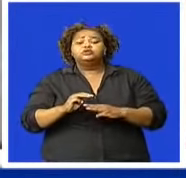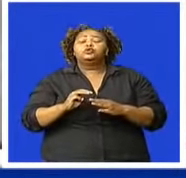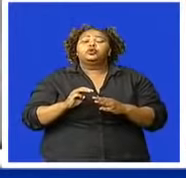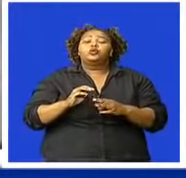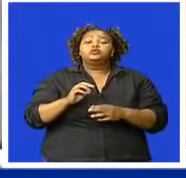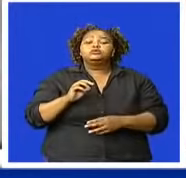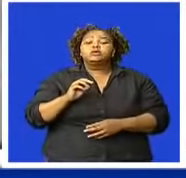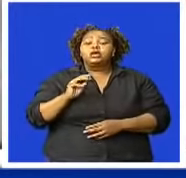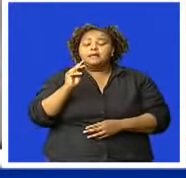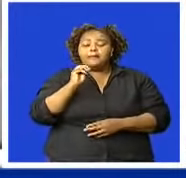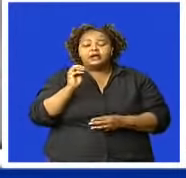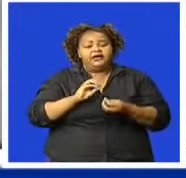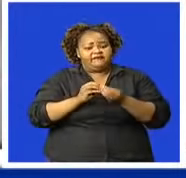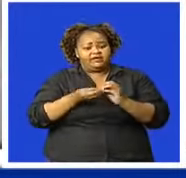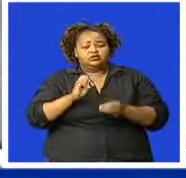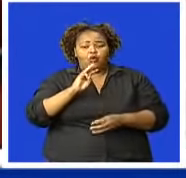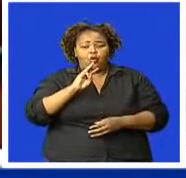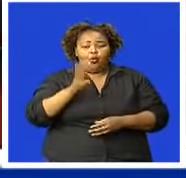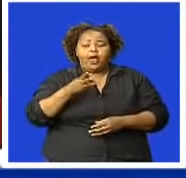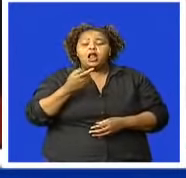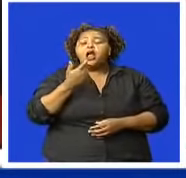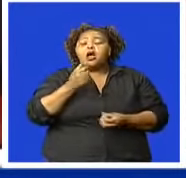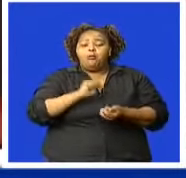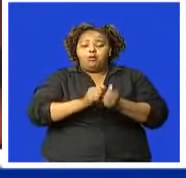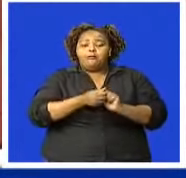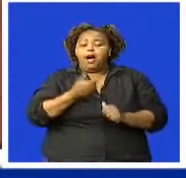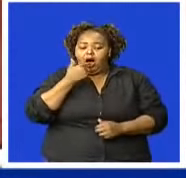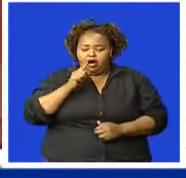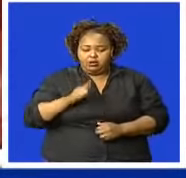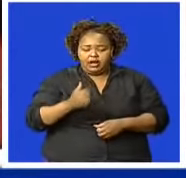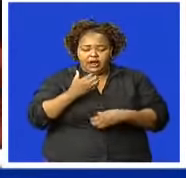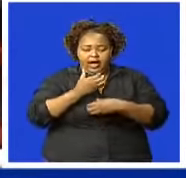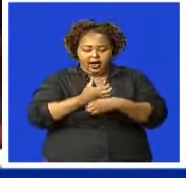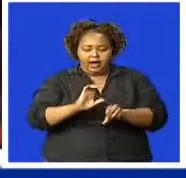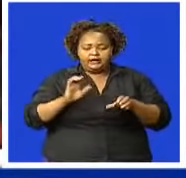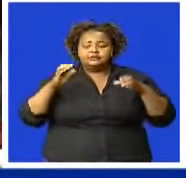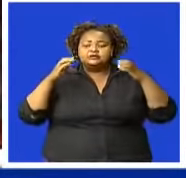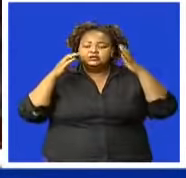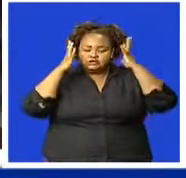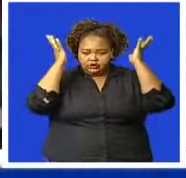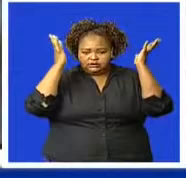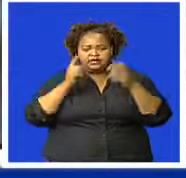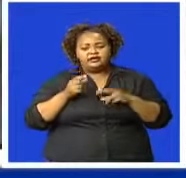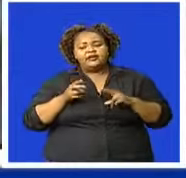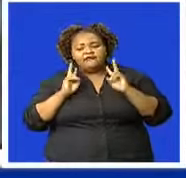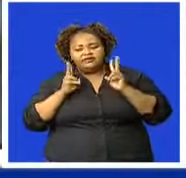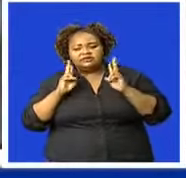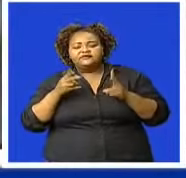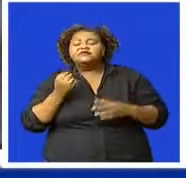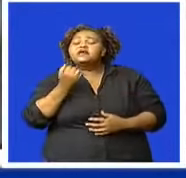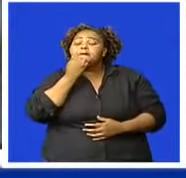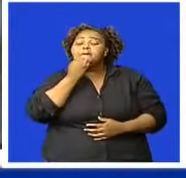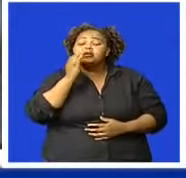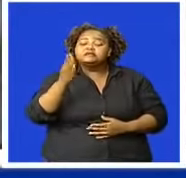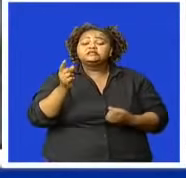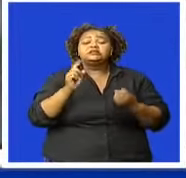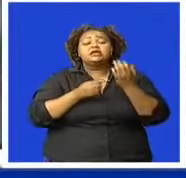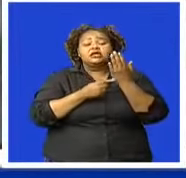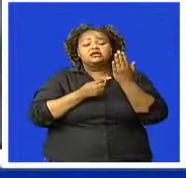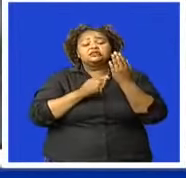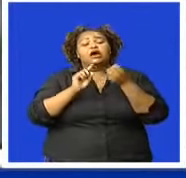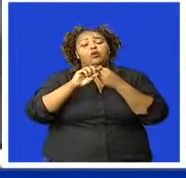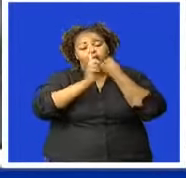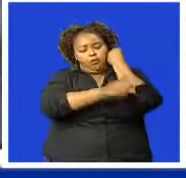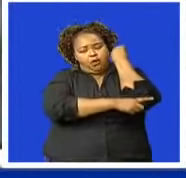inkinga yokungatholakali kwapetroli lapha eveni. Sivakashele lidolobha lakamanzini kanye nelidolobha lasembabane